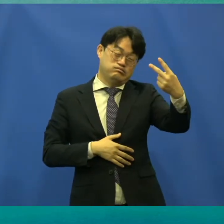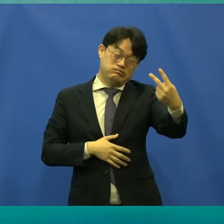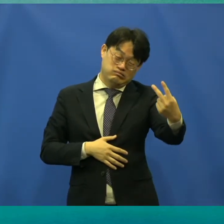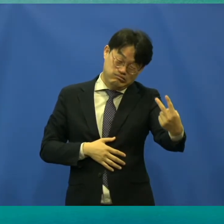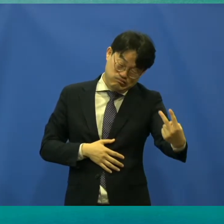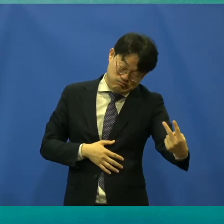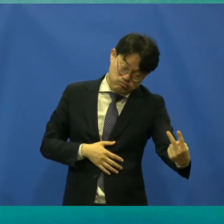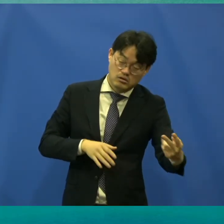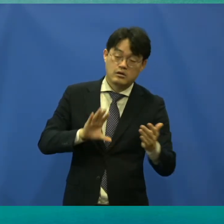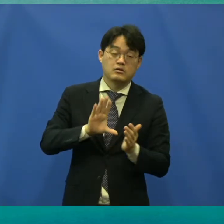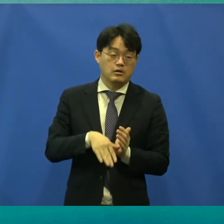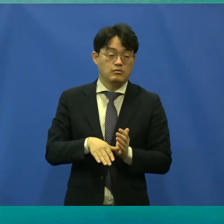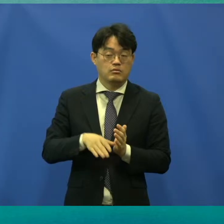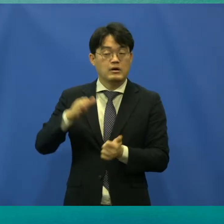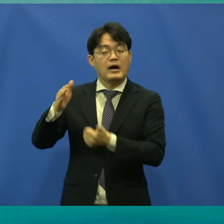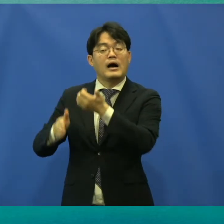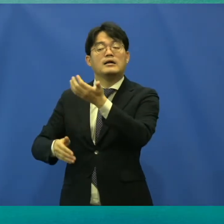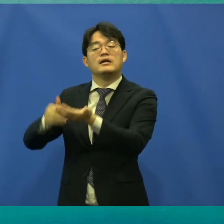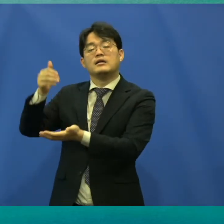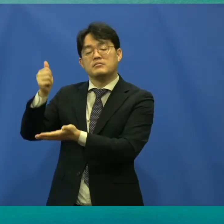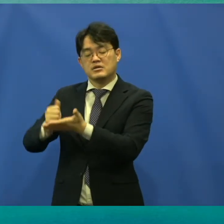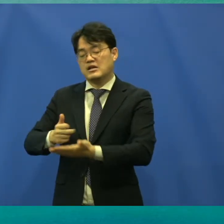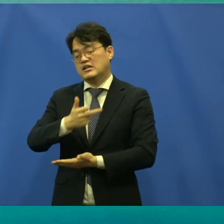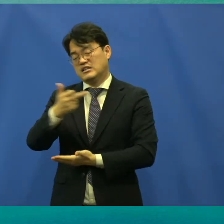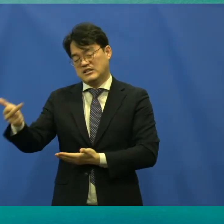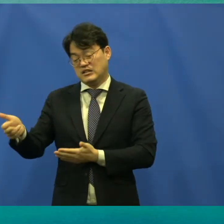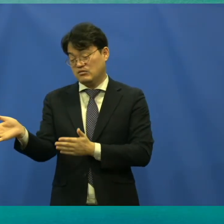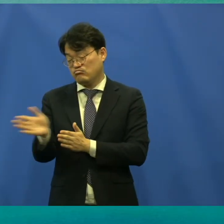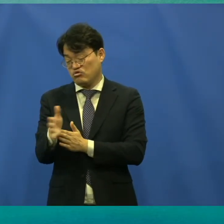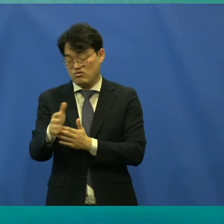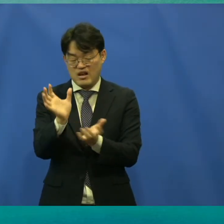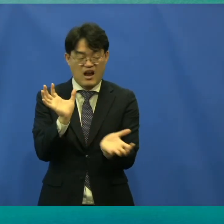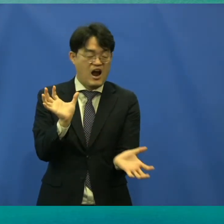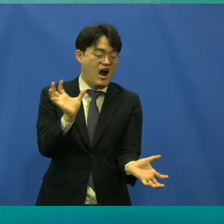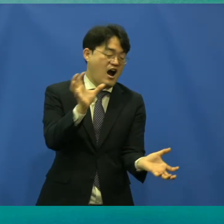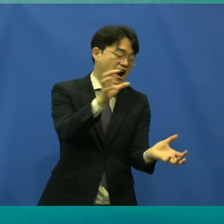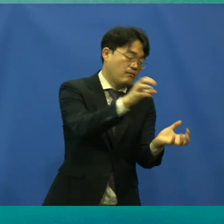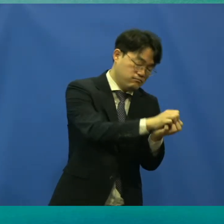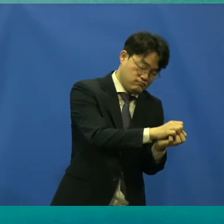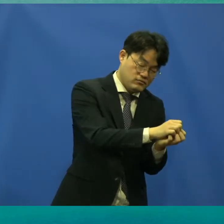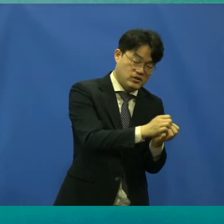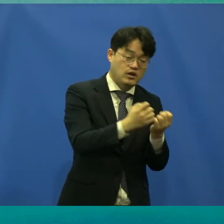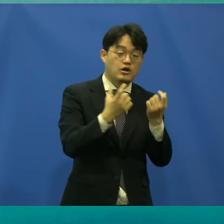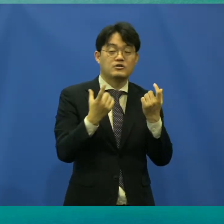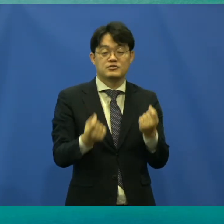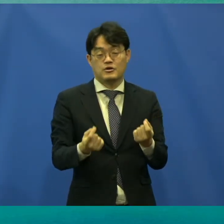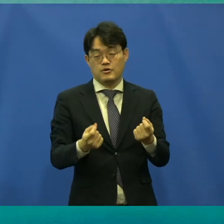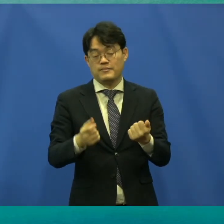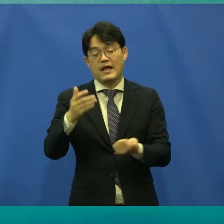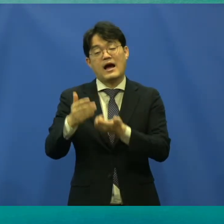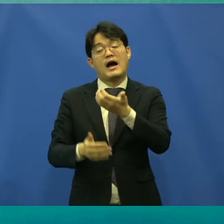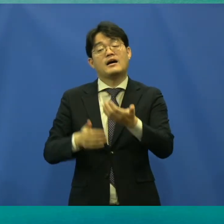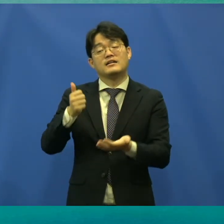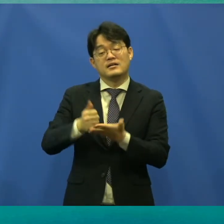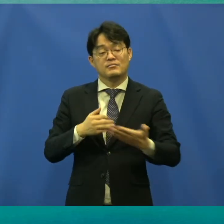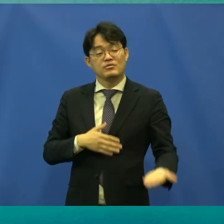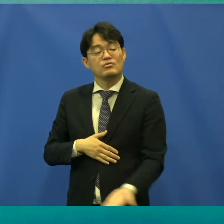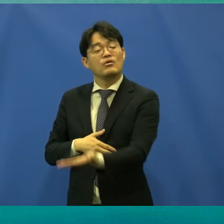아마 오늘 이 자리에 앉아있는 우리 모두가 그 하나님의 사랑의 추격, 그